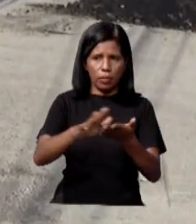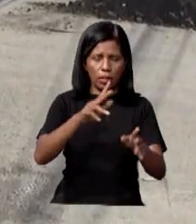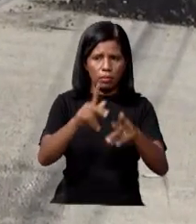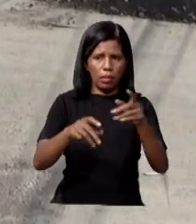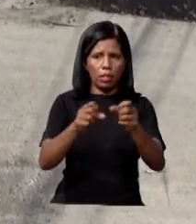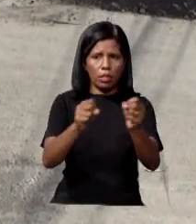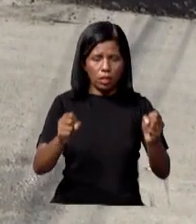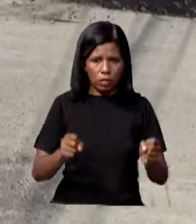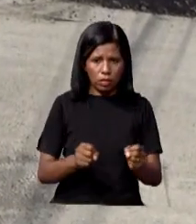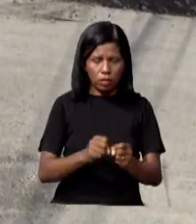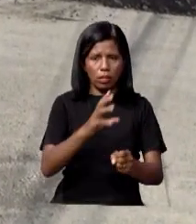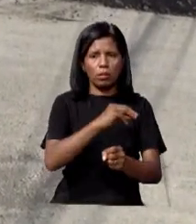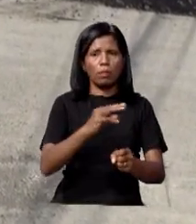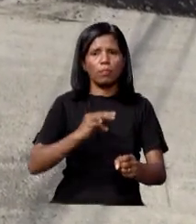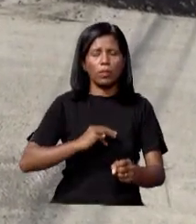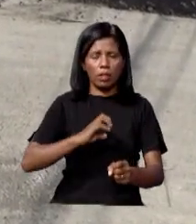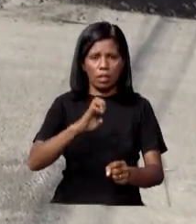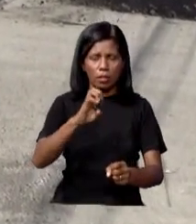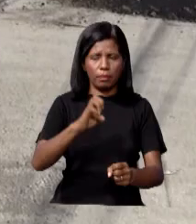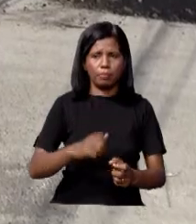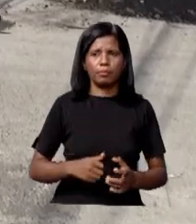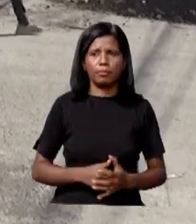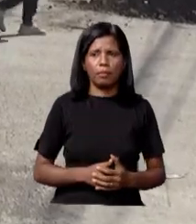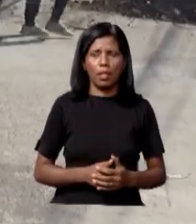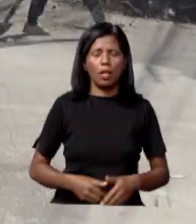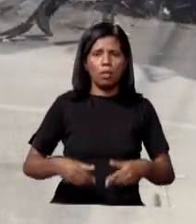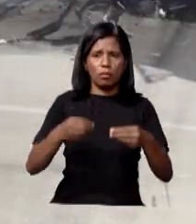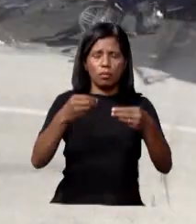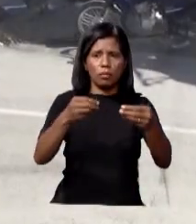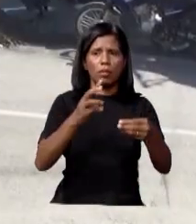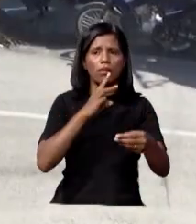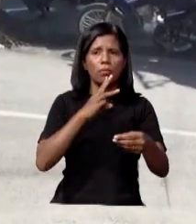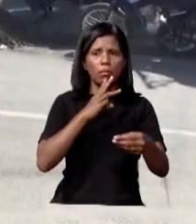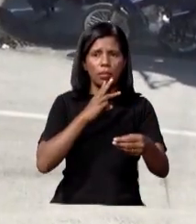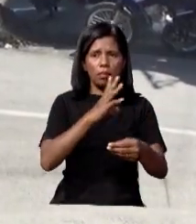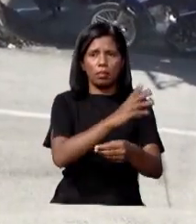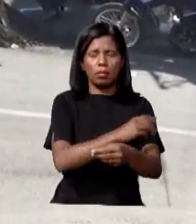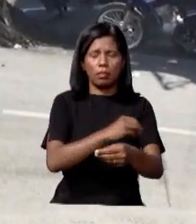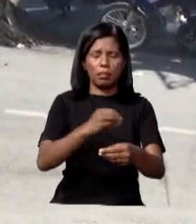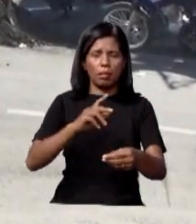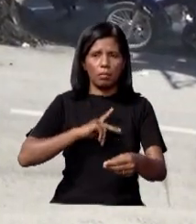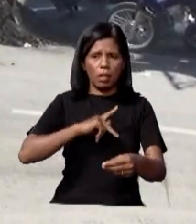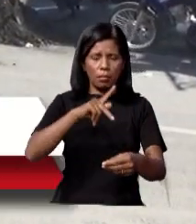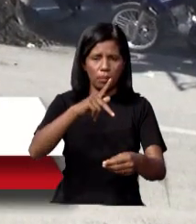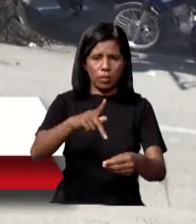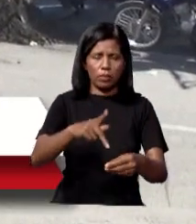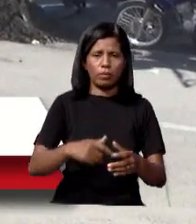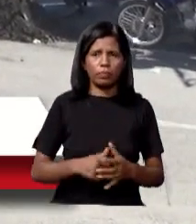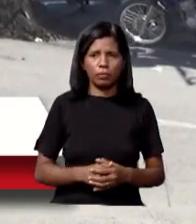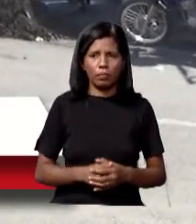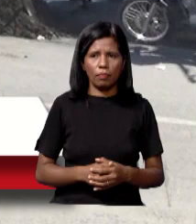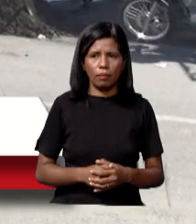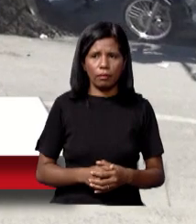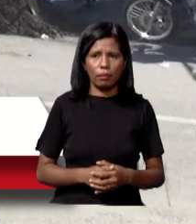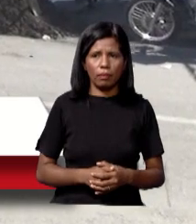suco Kampung Alor no Motael. Fornece beba aitara claram palpasu. O mandarin